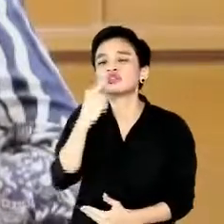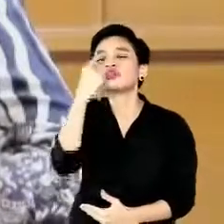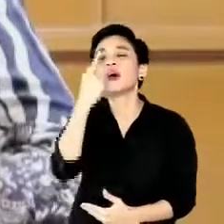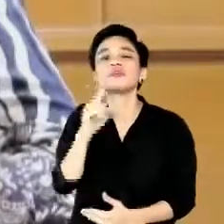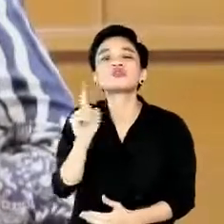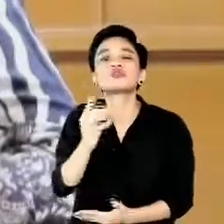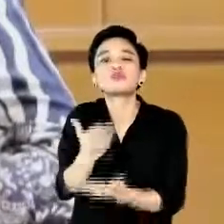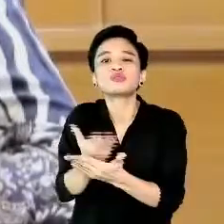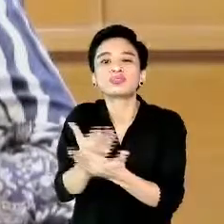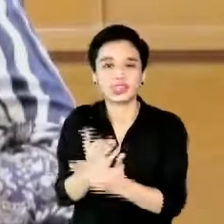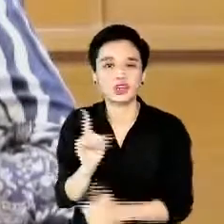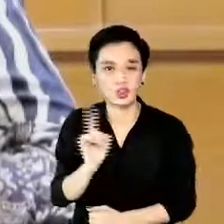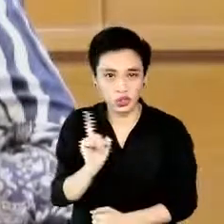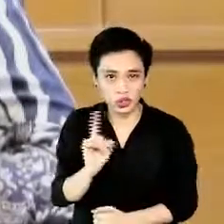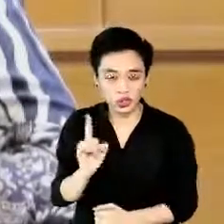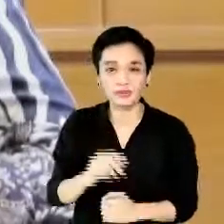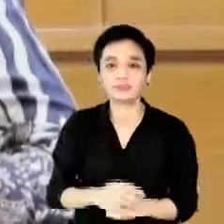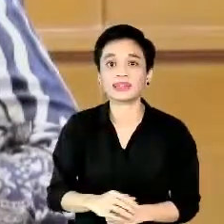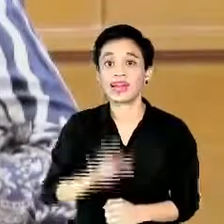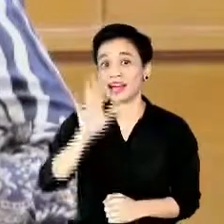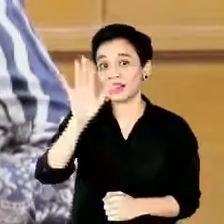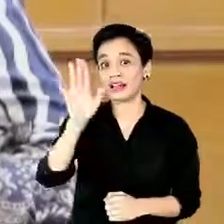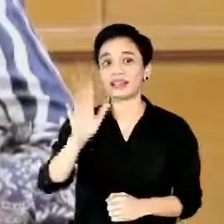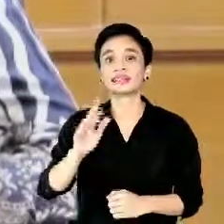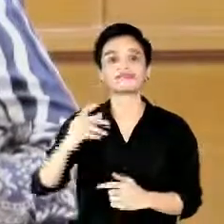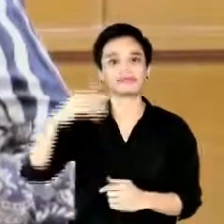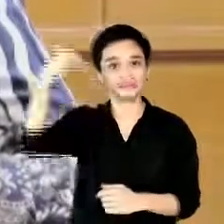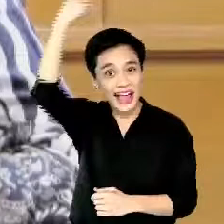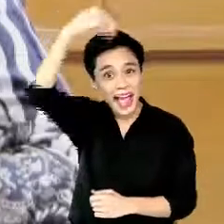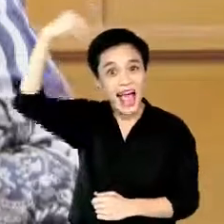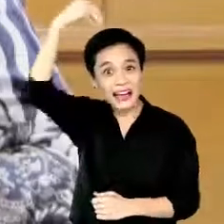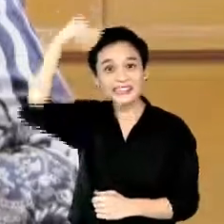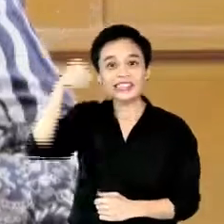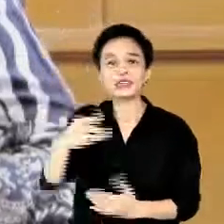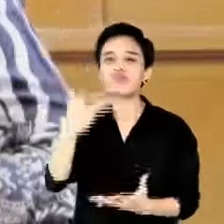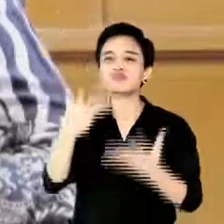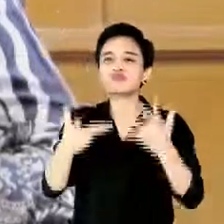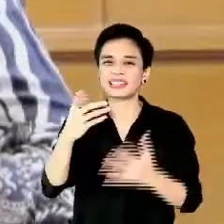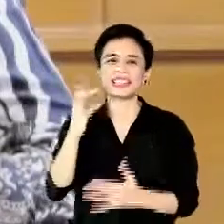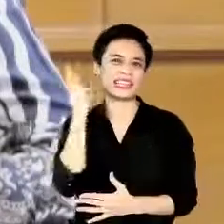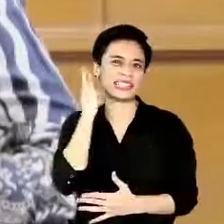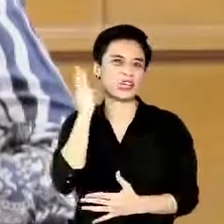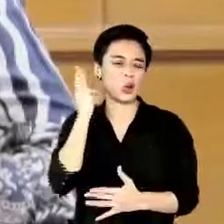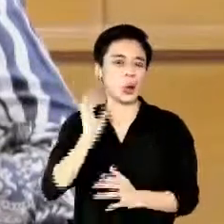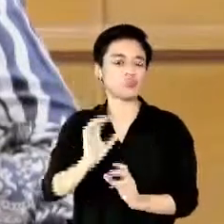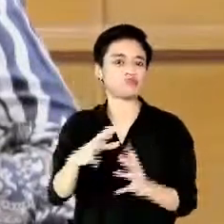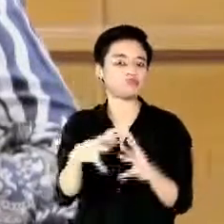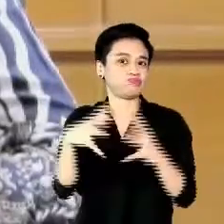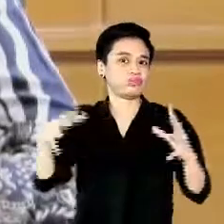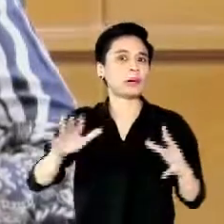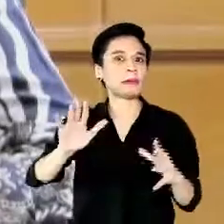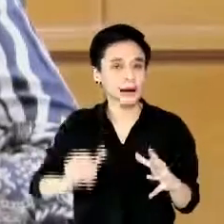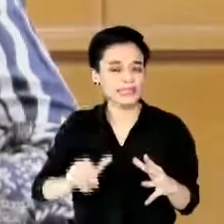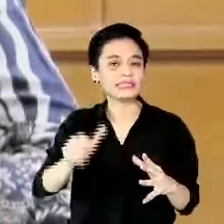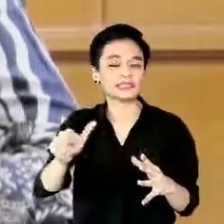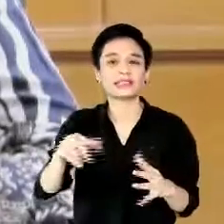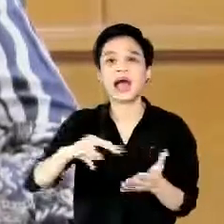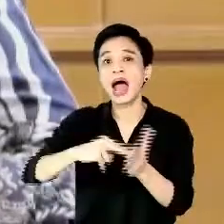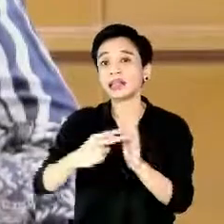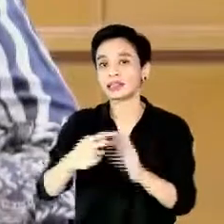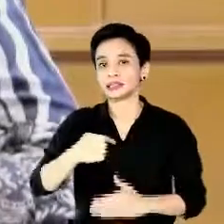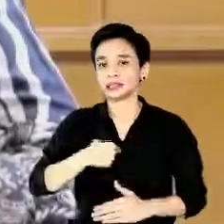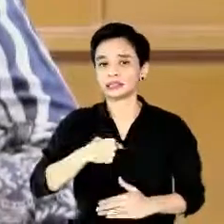sampai kepada waktu lebaran haji nanti dipikir masih ada resiko penyebaran kofic yang tinggi kita akan terus berkonsultasi